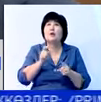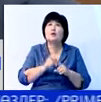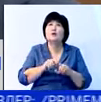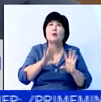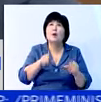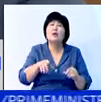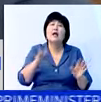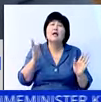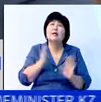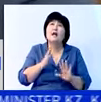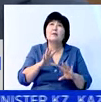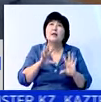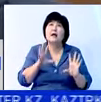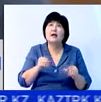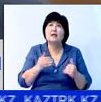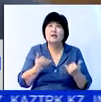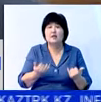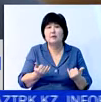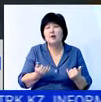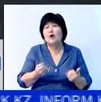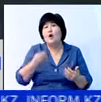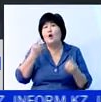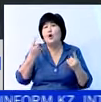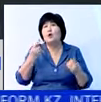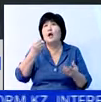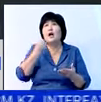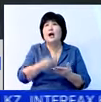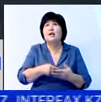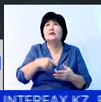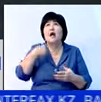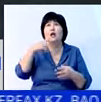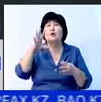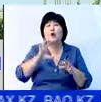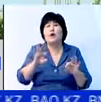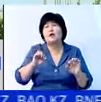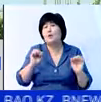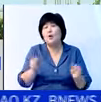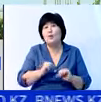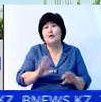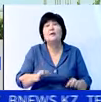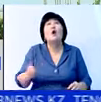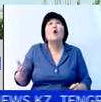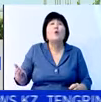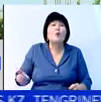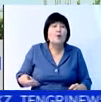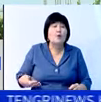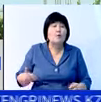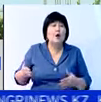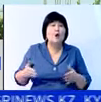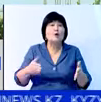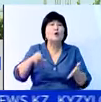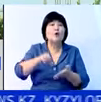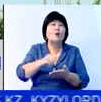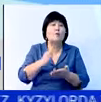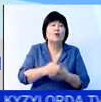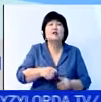оның табиғат берген ол қасиеттерін түгелі айтуға мүмкін емес. Өмірде жолым болды деуші